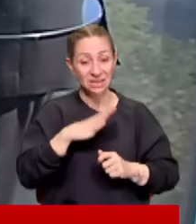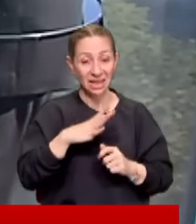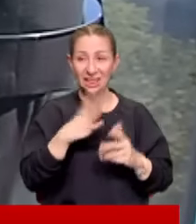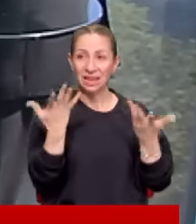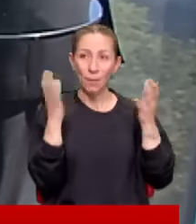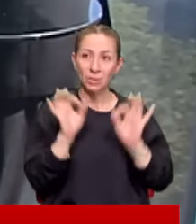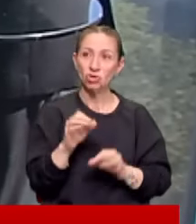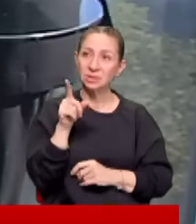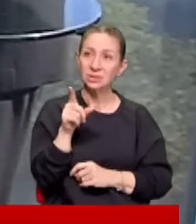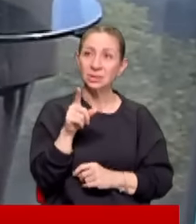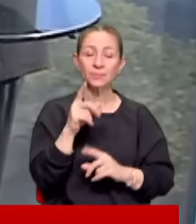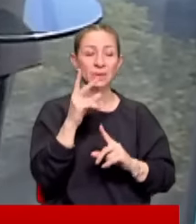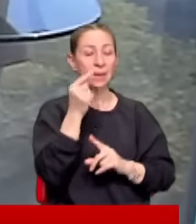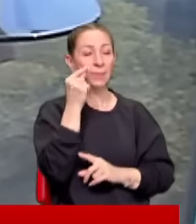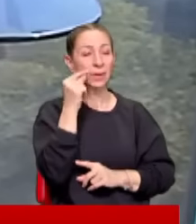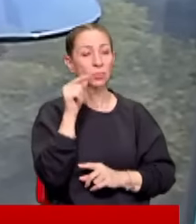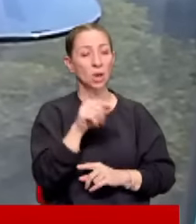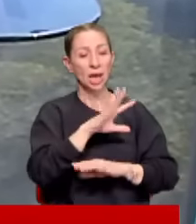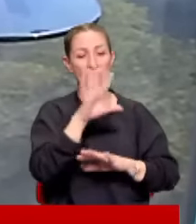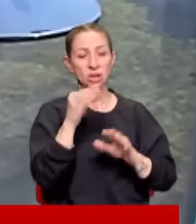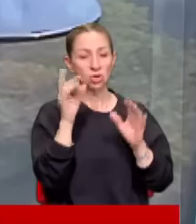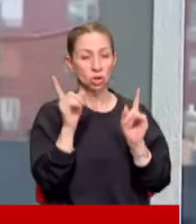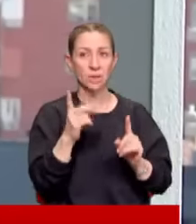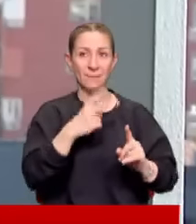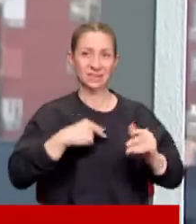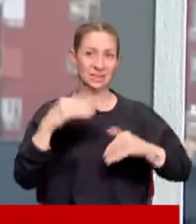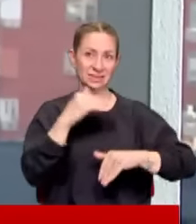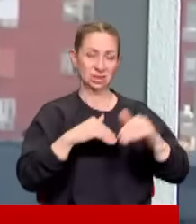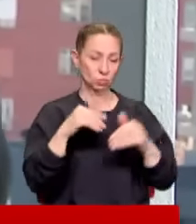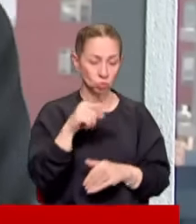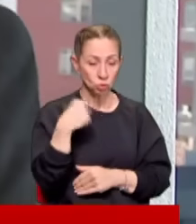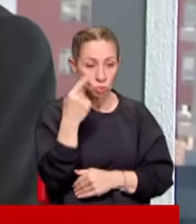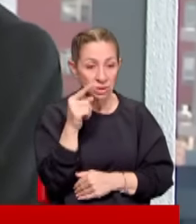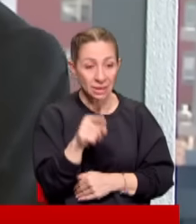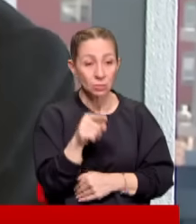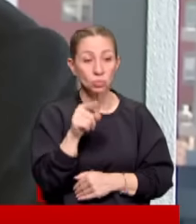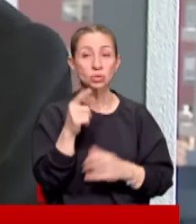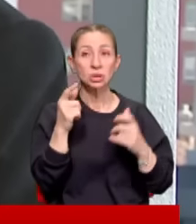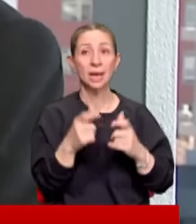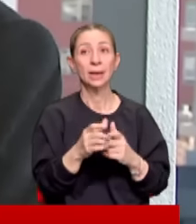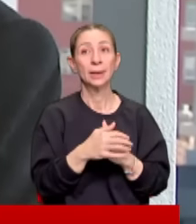nereden başlarsınız? İlker Bey, bu her şeyden önce yerel seçim. Dolayısıyla burada